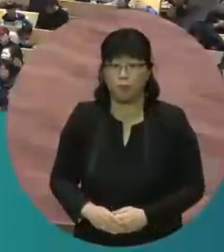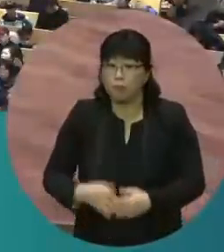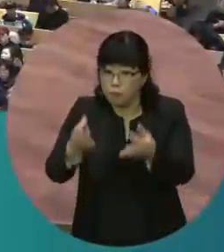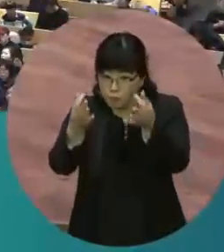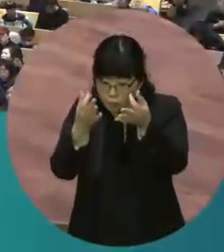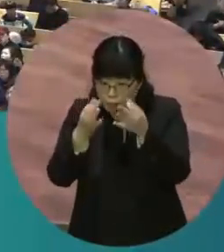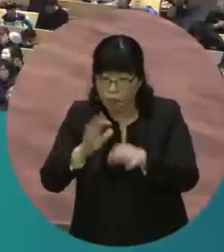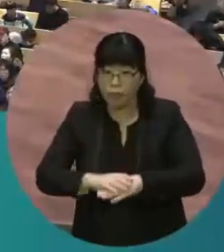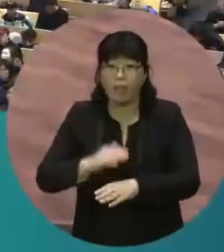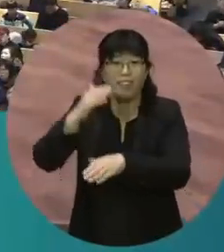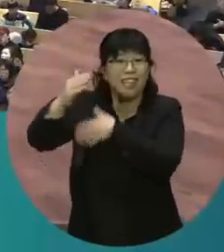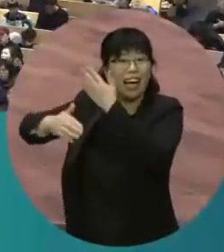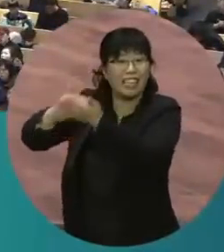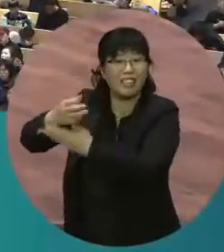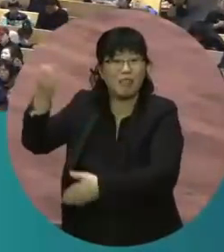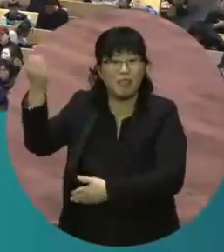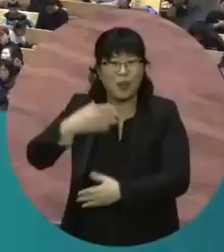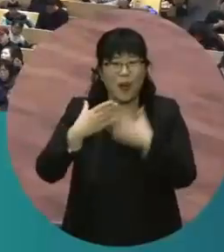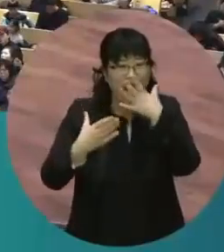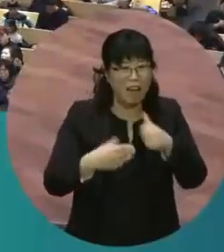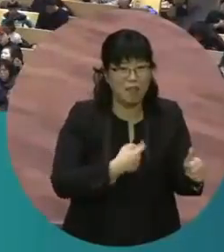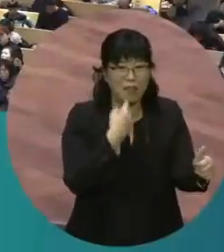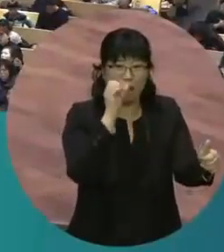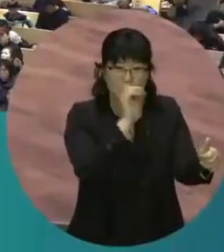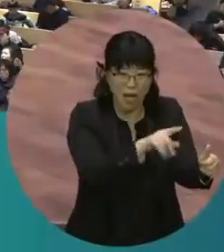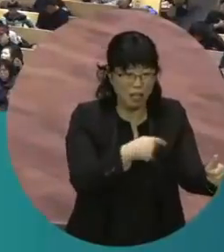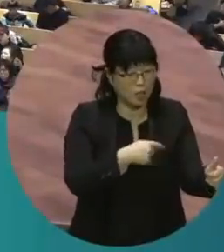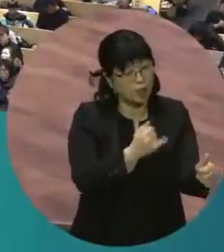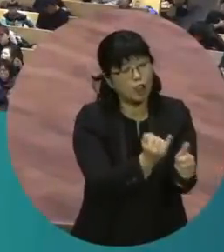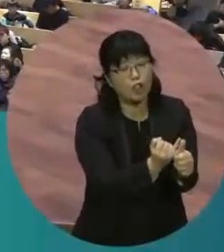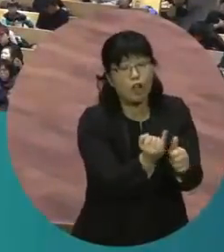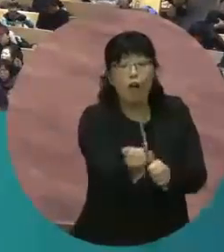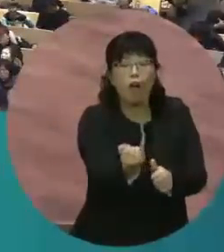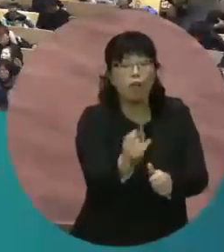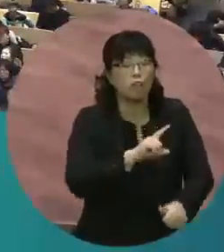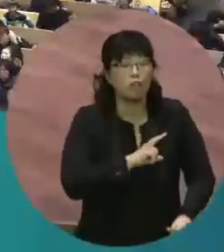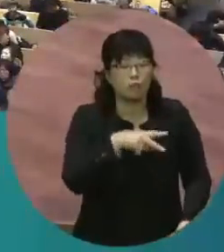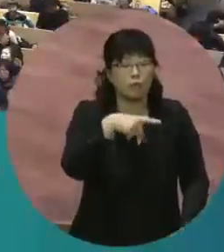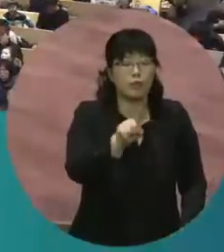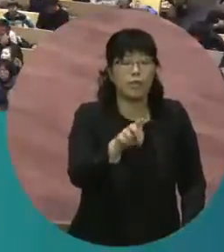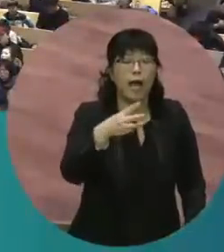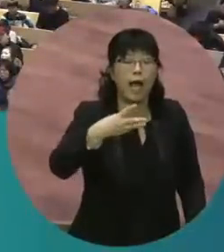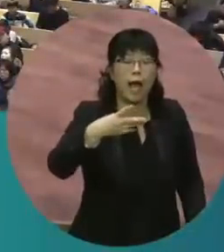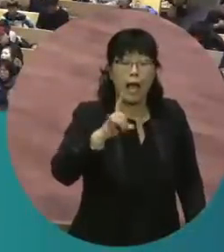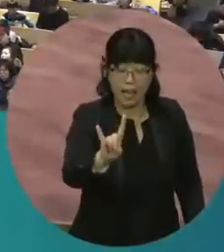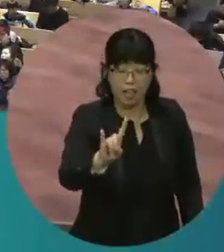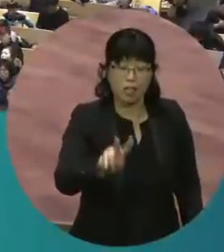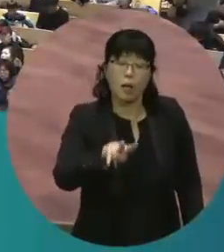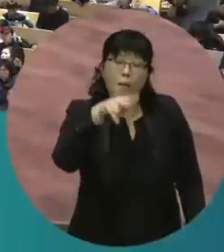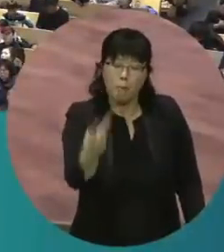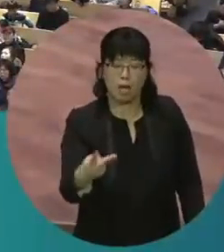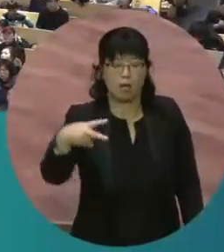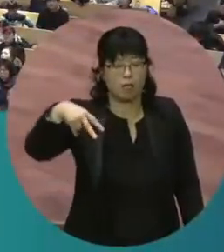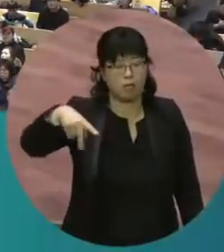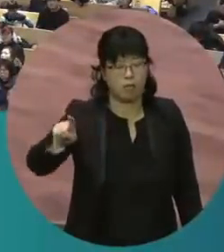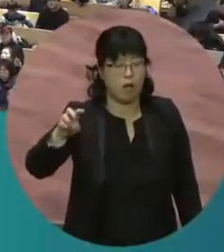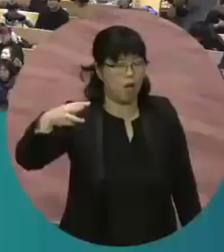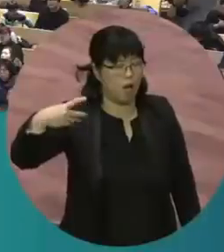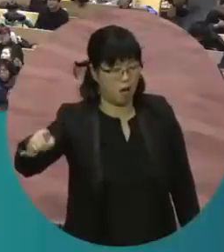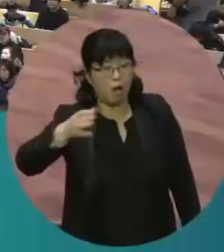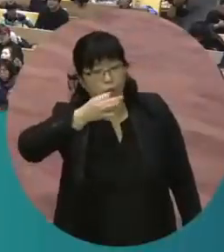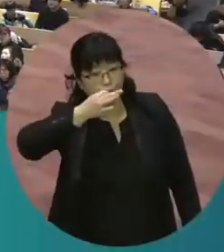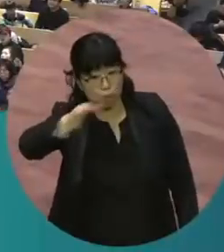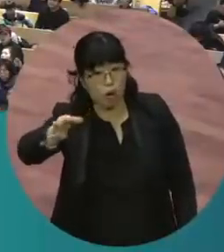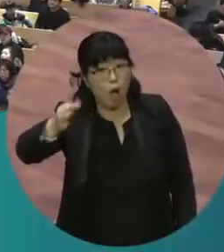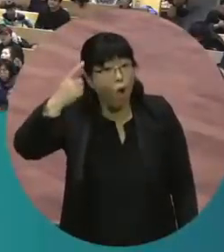아내 사례는 이름을 사례라 하지 말고 사라라라. 내가 그에게 복을 주어 그가 내